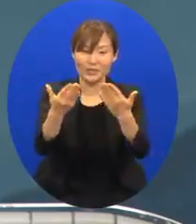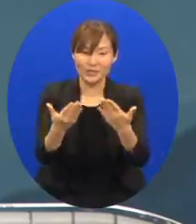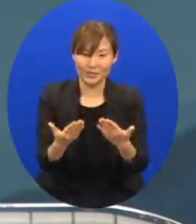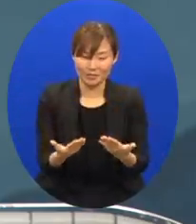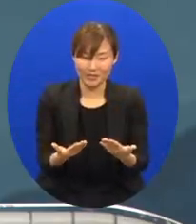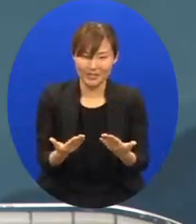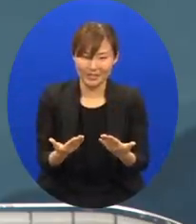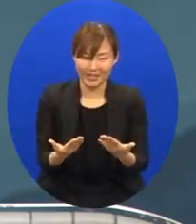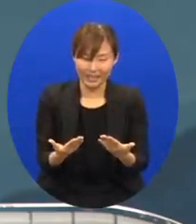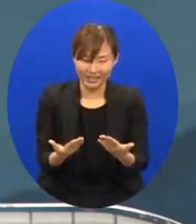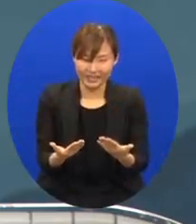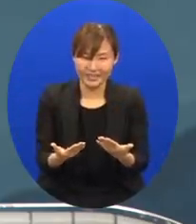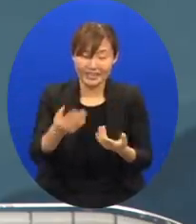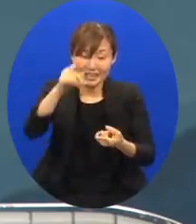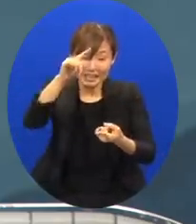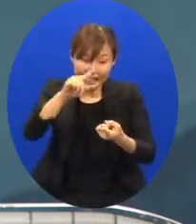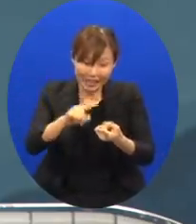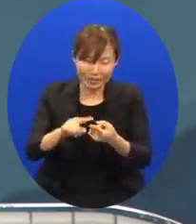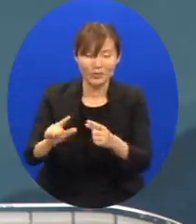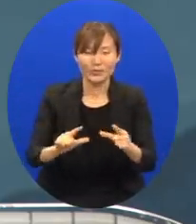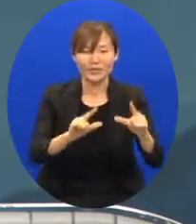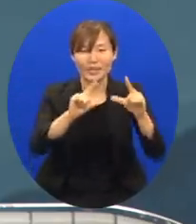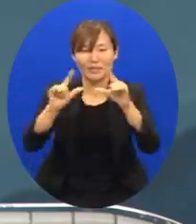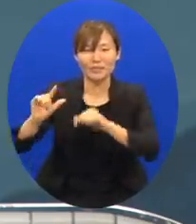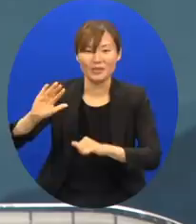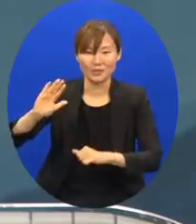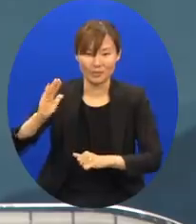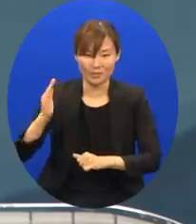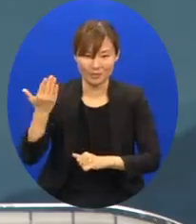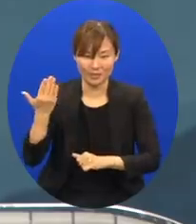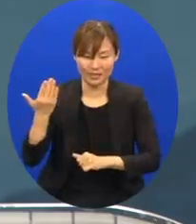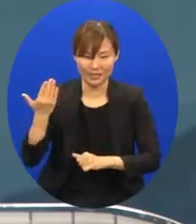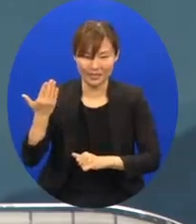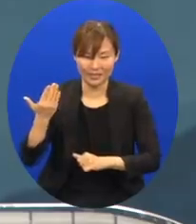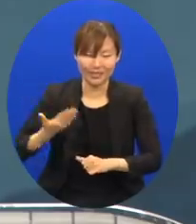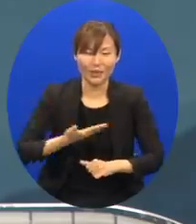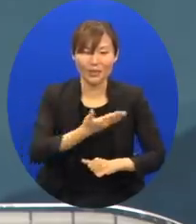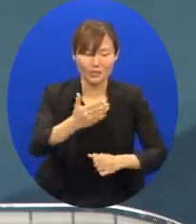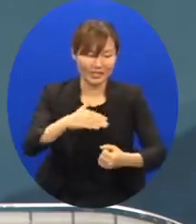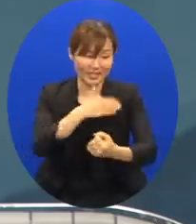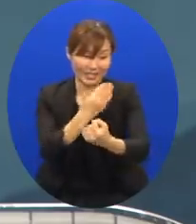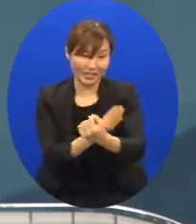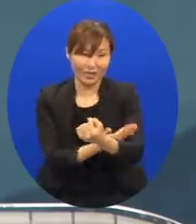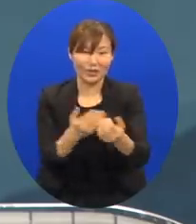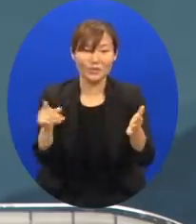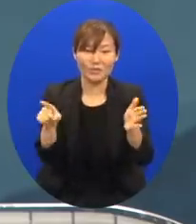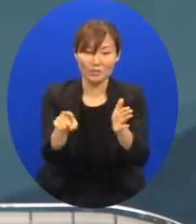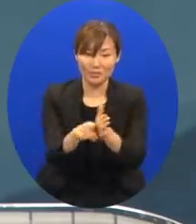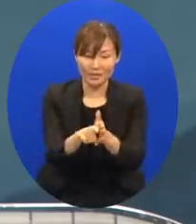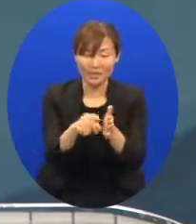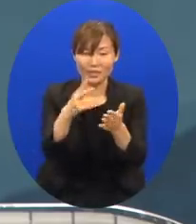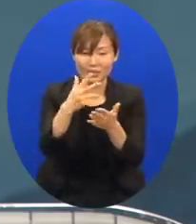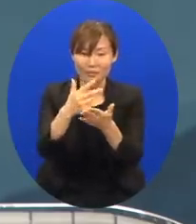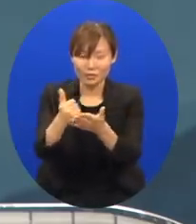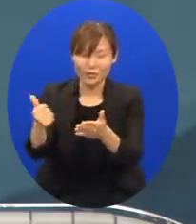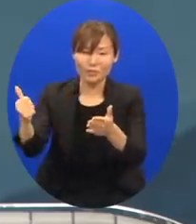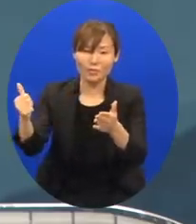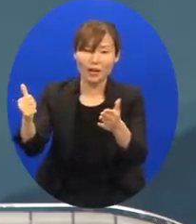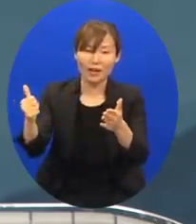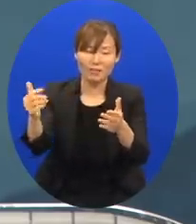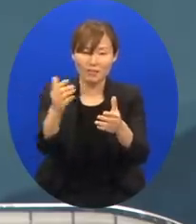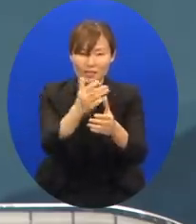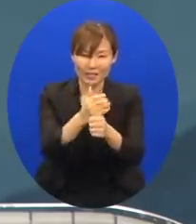살아가는 거예요 이것이 우리가 가지고는 가장 큰 능력 이에요 주님만 붙잡고 오직 성령님 만